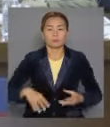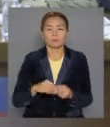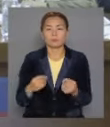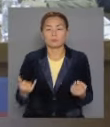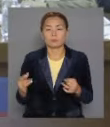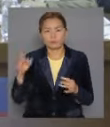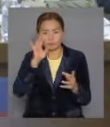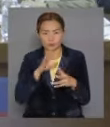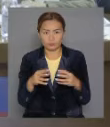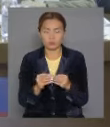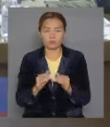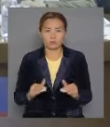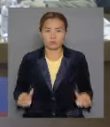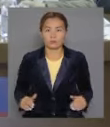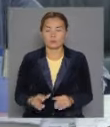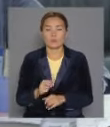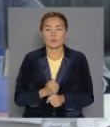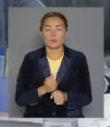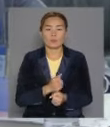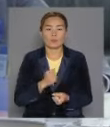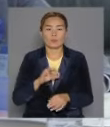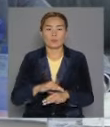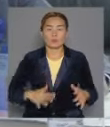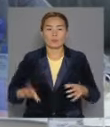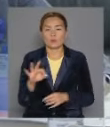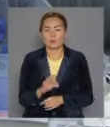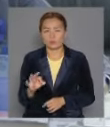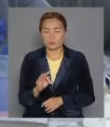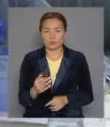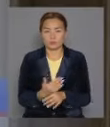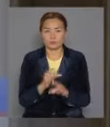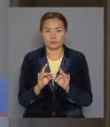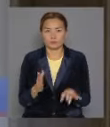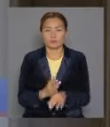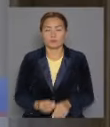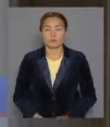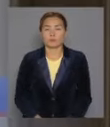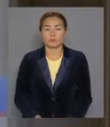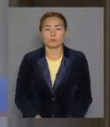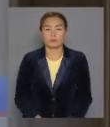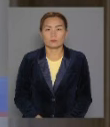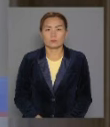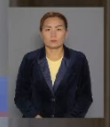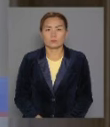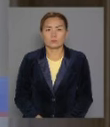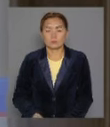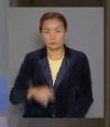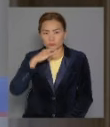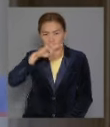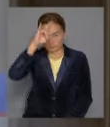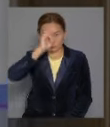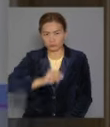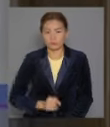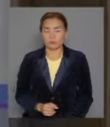әлеуметтік аз қамтылған отбасылар, менталдық ауытқуы бар балалар жөнінде статистикамен бөлісті. Қазақстан Республикасы мемлекеттік